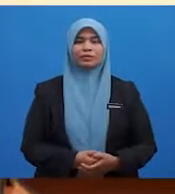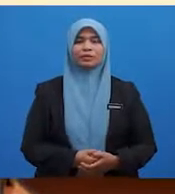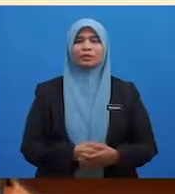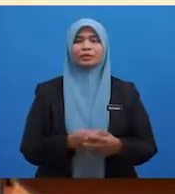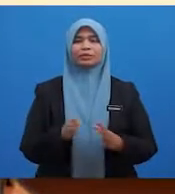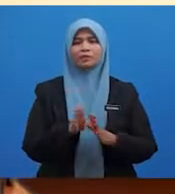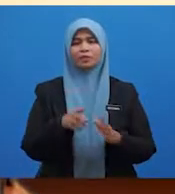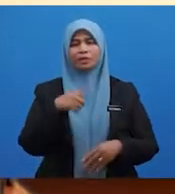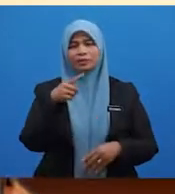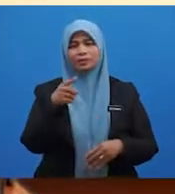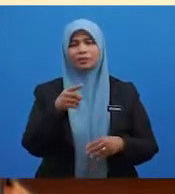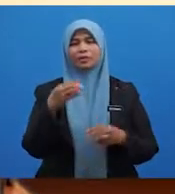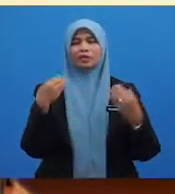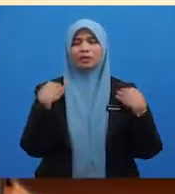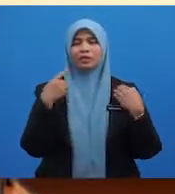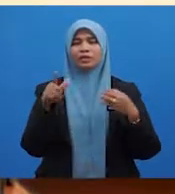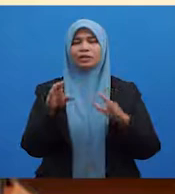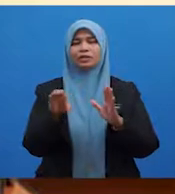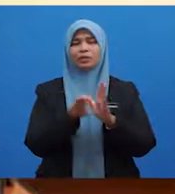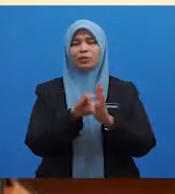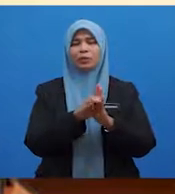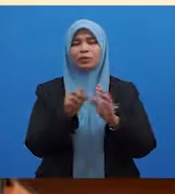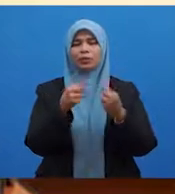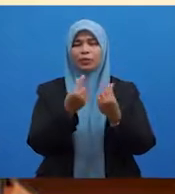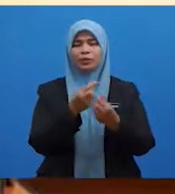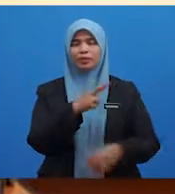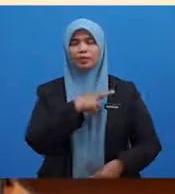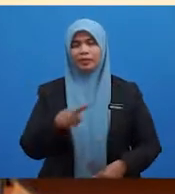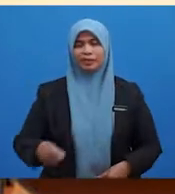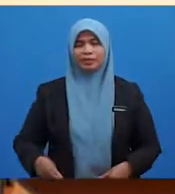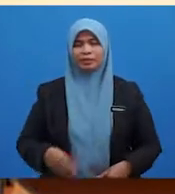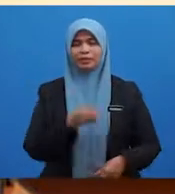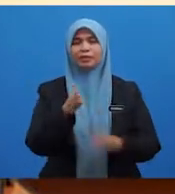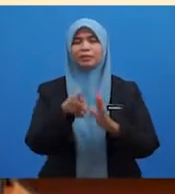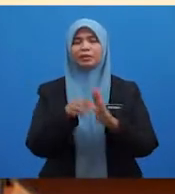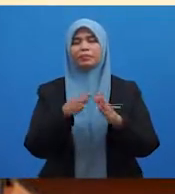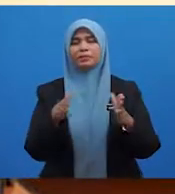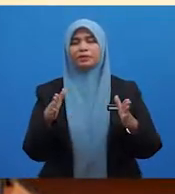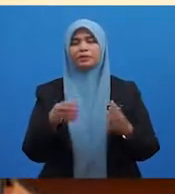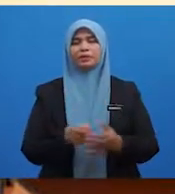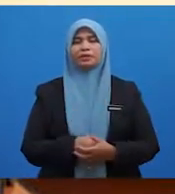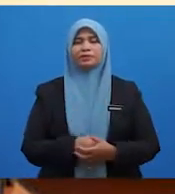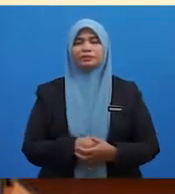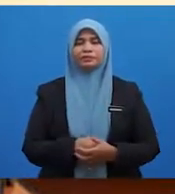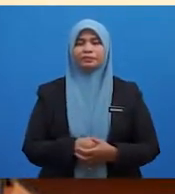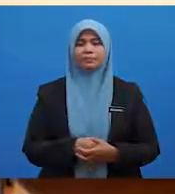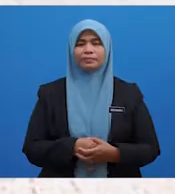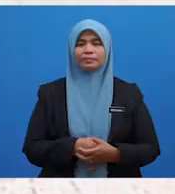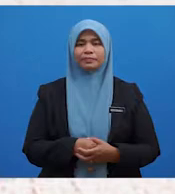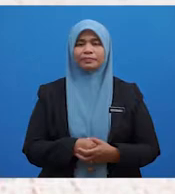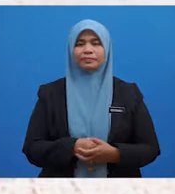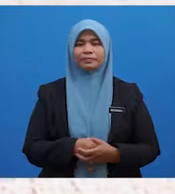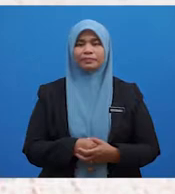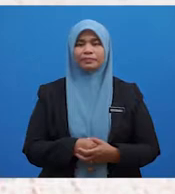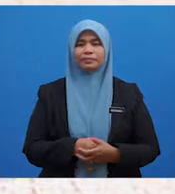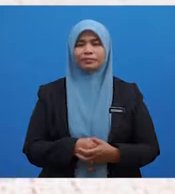Berikut merupakan contoh golongan raja dan pembesar yang ada dalam teks Sulalatus Salatin.